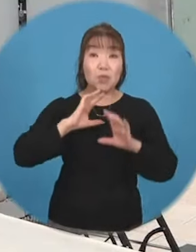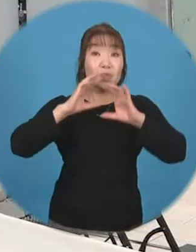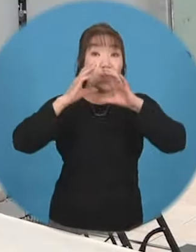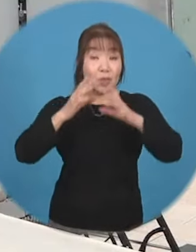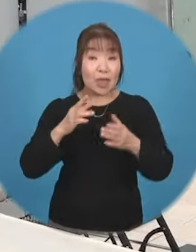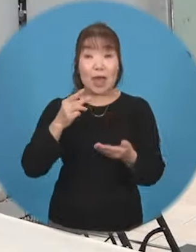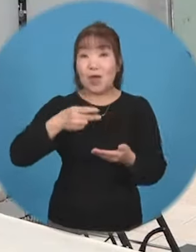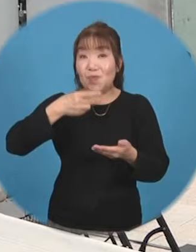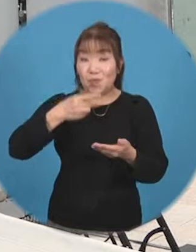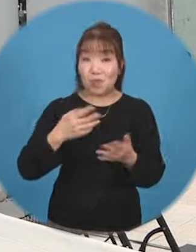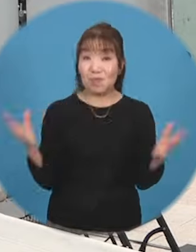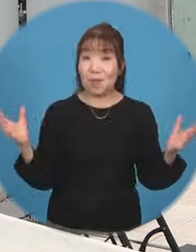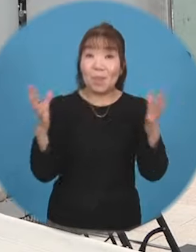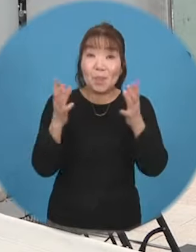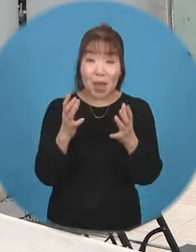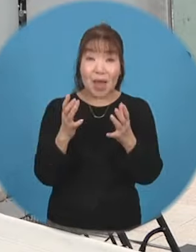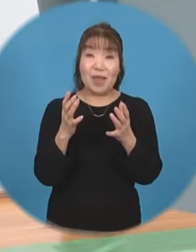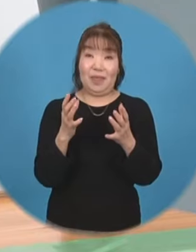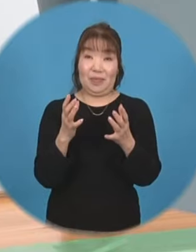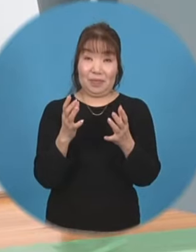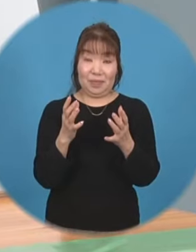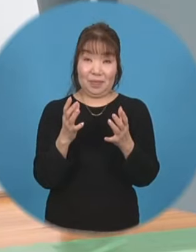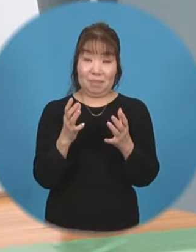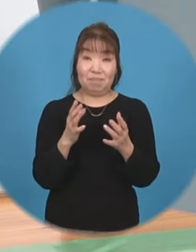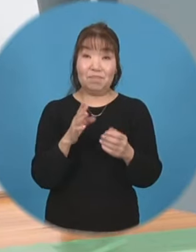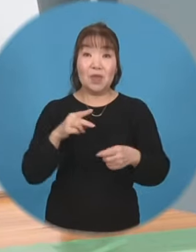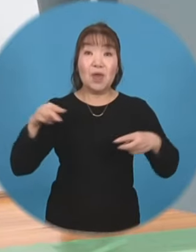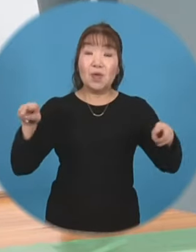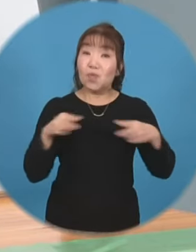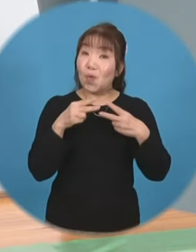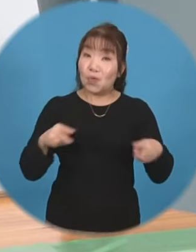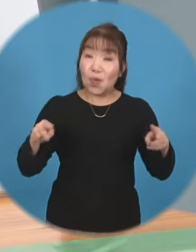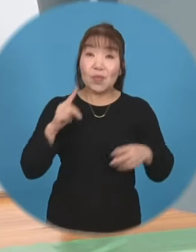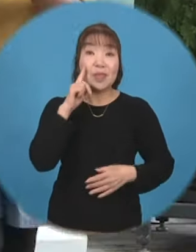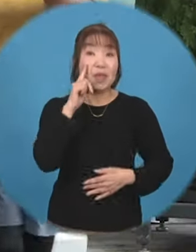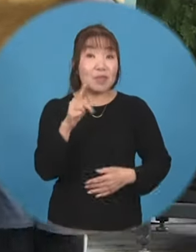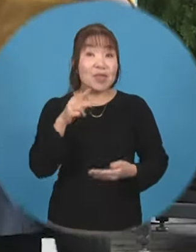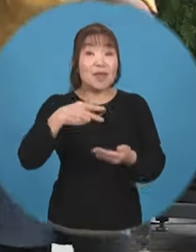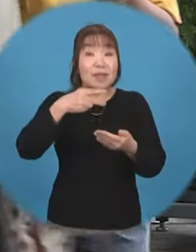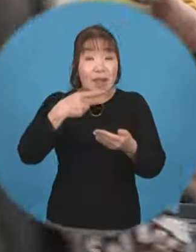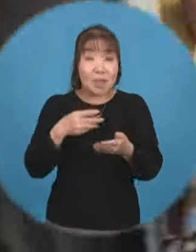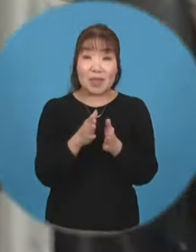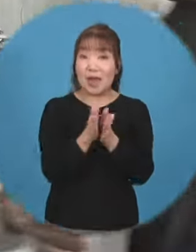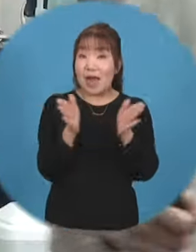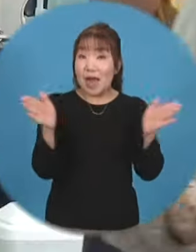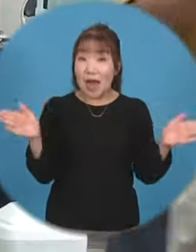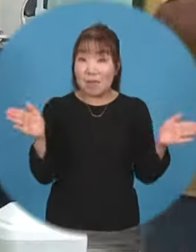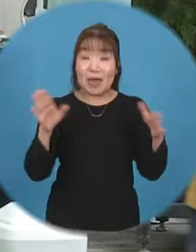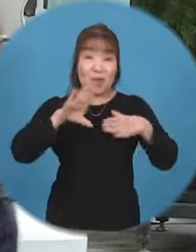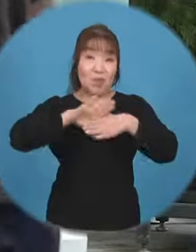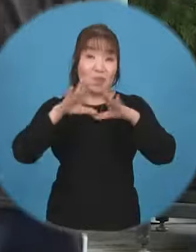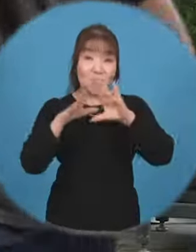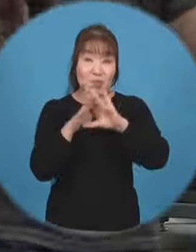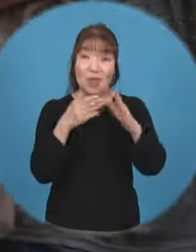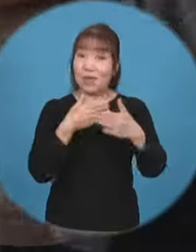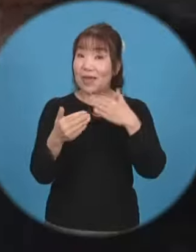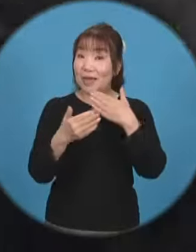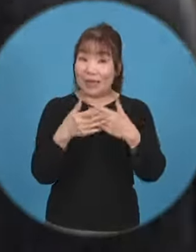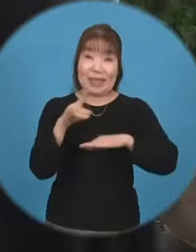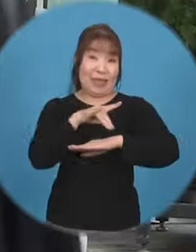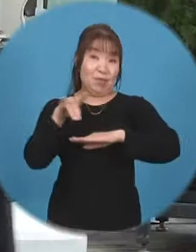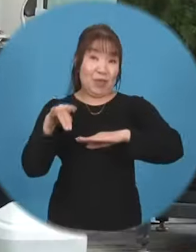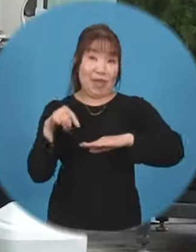界のグルメが大集合。まさに踊って見て食べてと多彩な文化を体験できるプログラムなんです